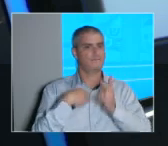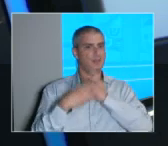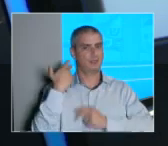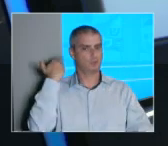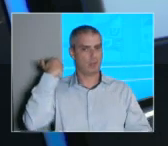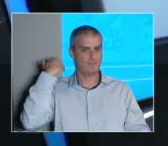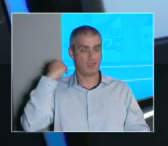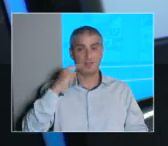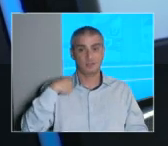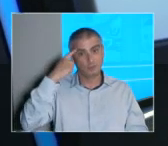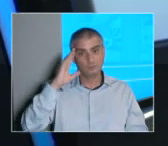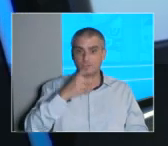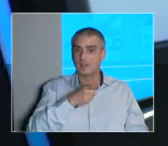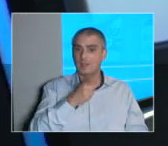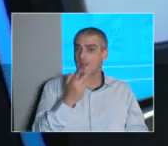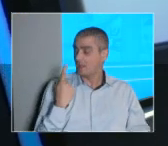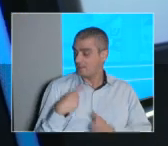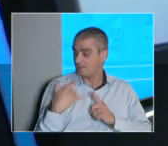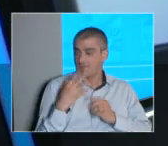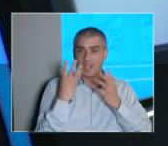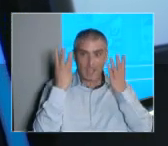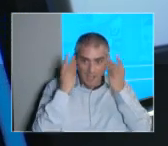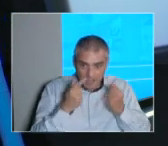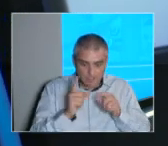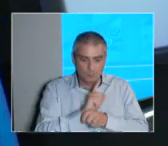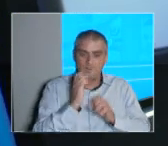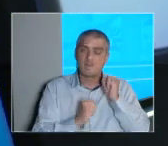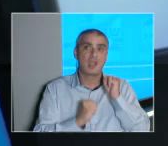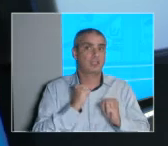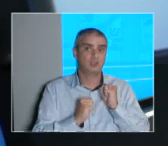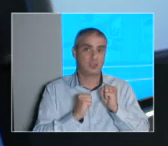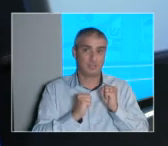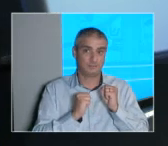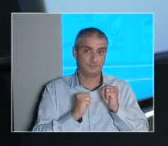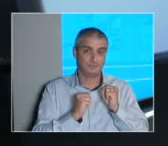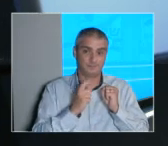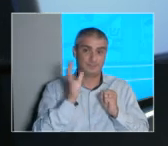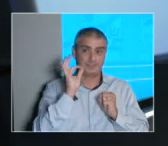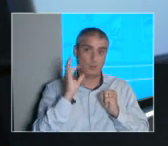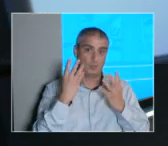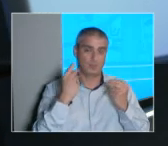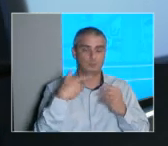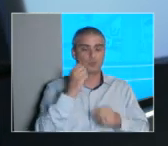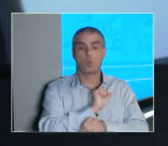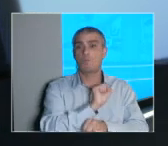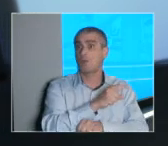העבר. לדעתי, מה שדיברנו עד לפני רגע, שהחרדים הולכים לקראת תקופה מאוד מאוד קשה, שיש סיכויים רבים שהם יהיו